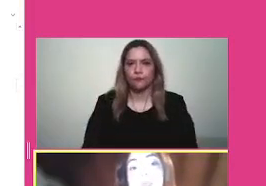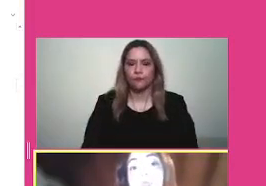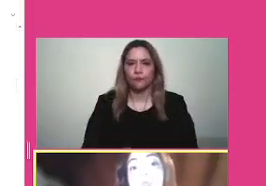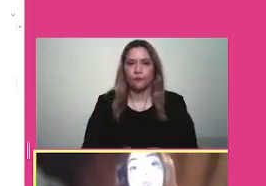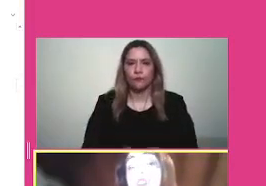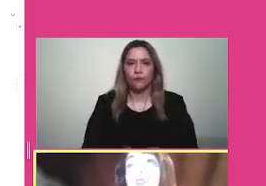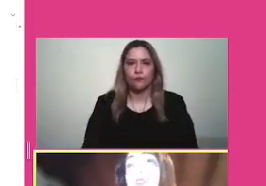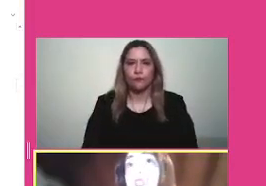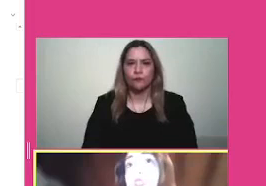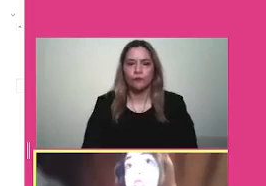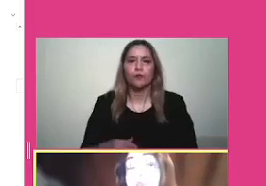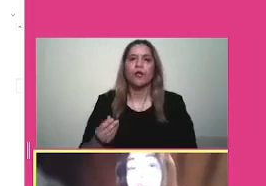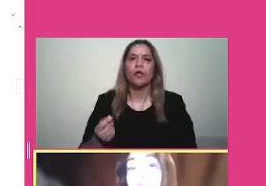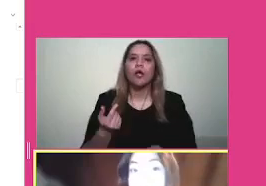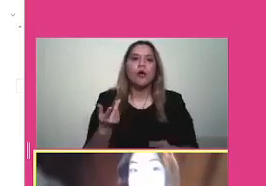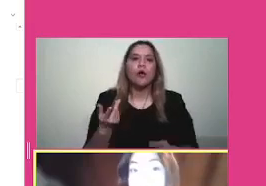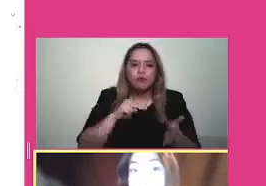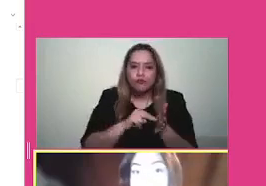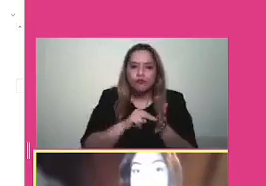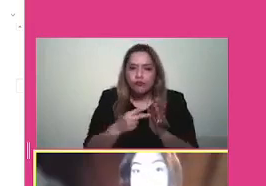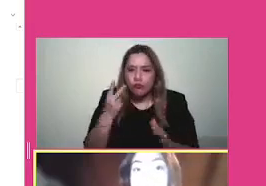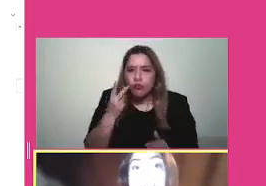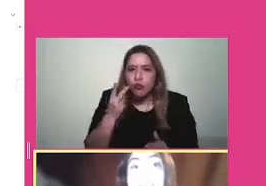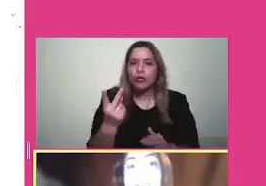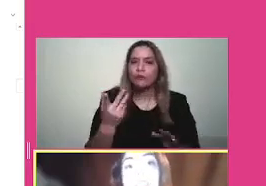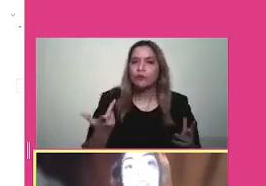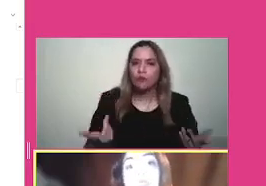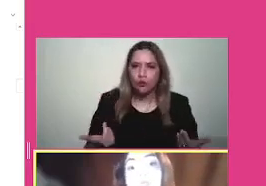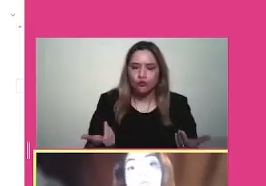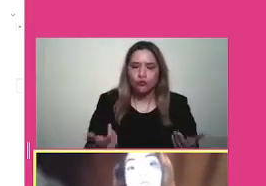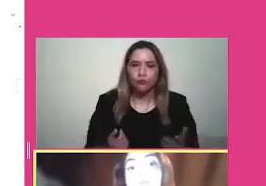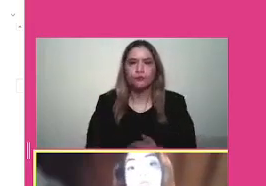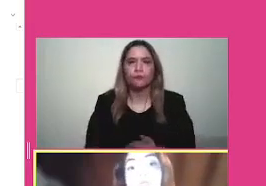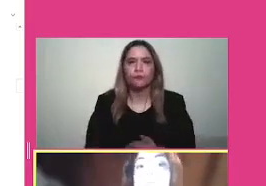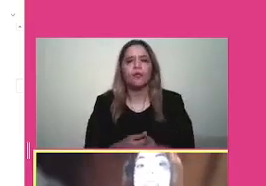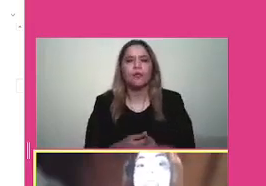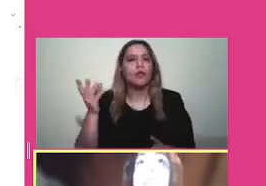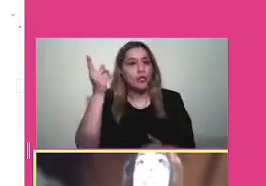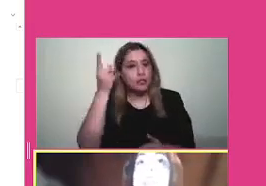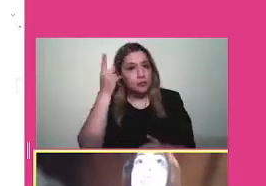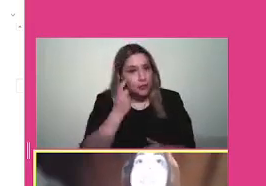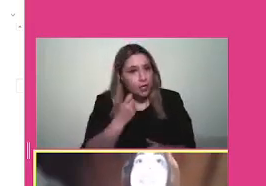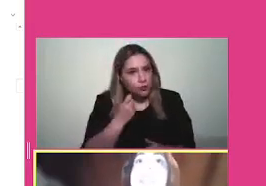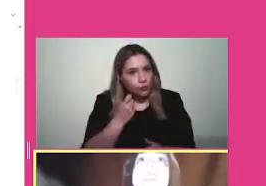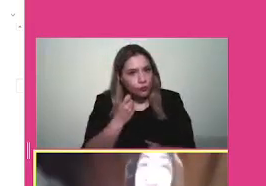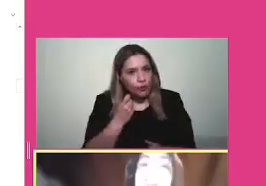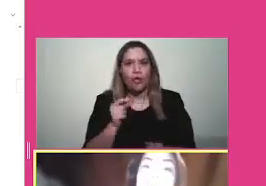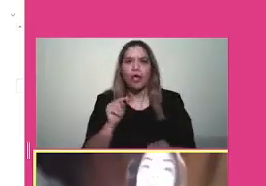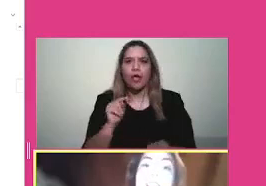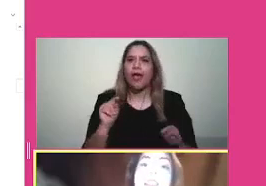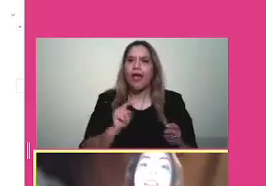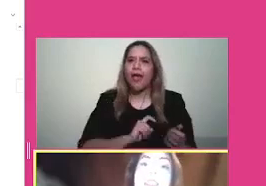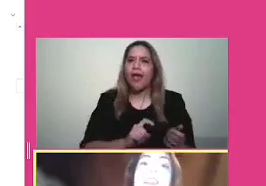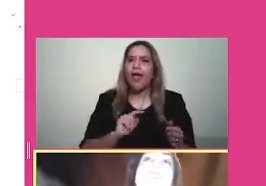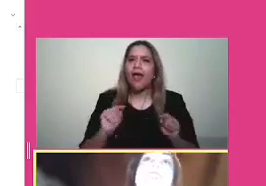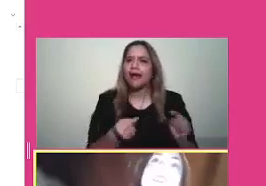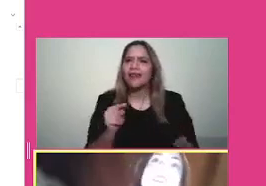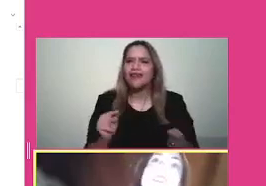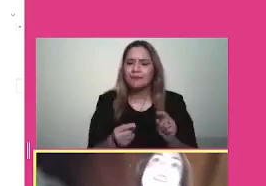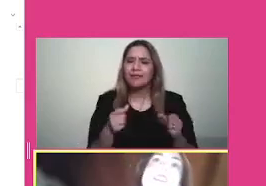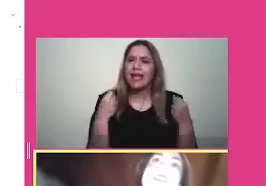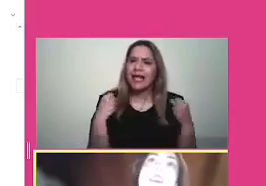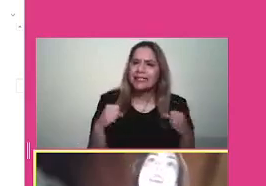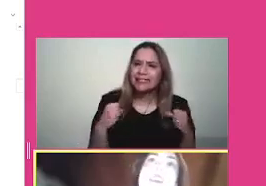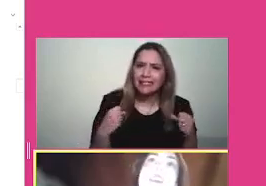Όσον αφορά τώρα την πρόληψη της άνοιας, γνωρίζουμε ότι έτσι γνωστικά ερεθίσματα, δηλαδή